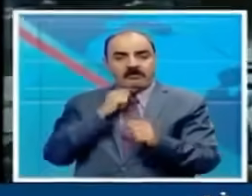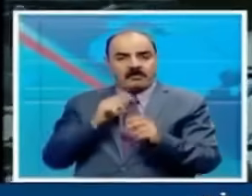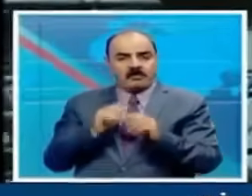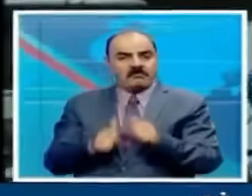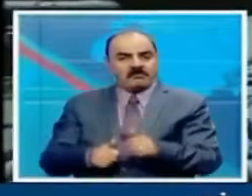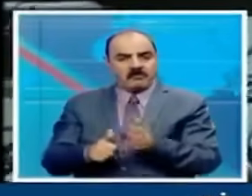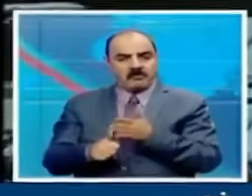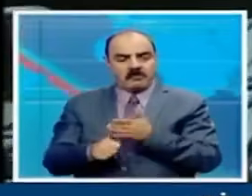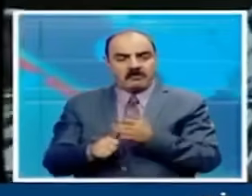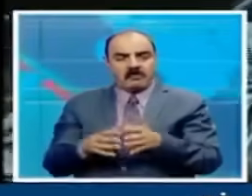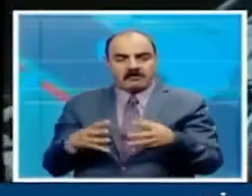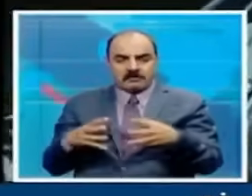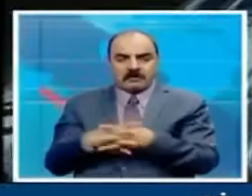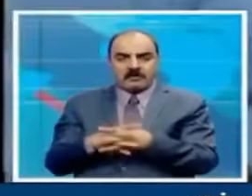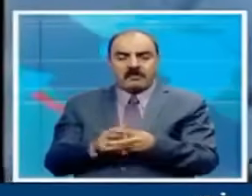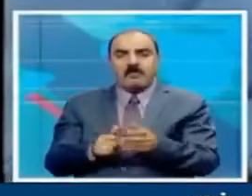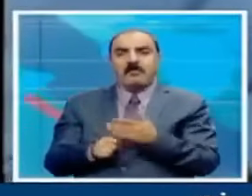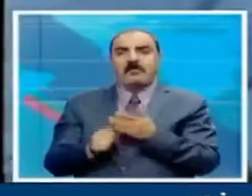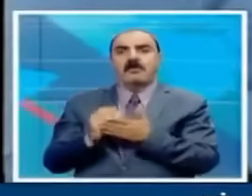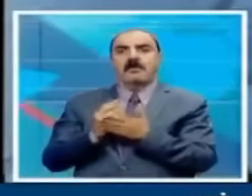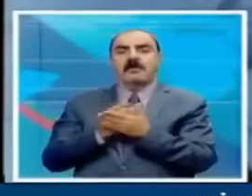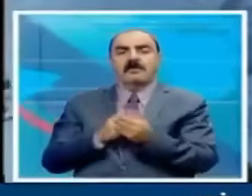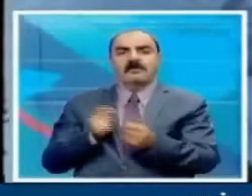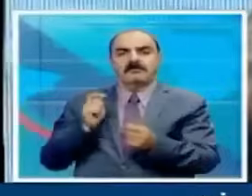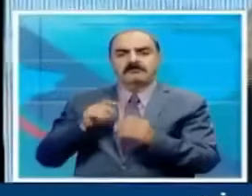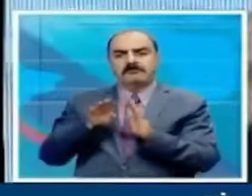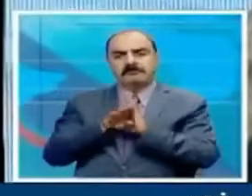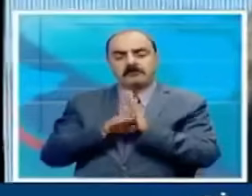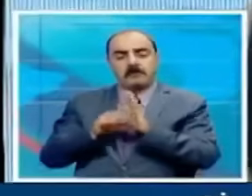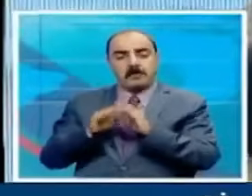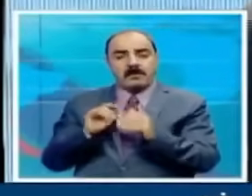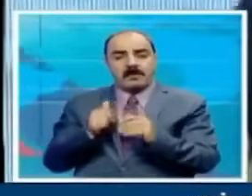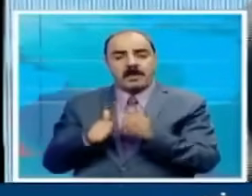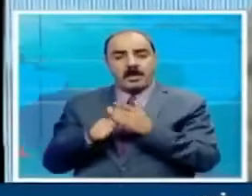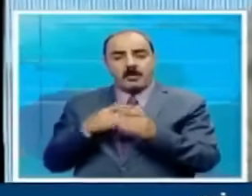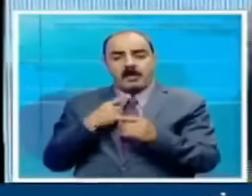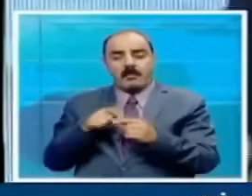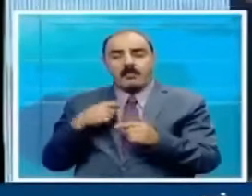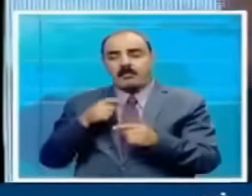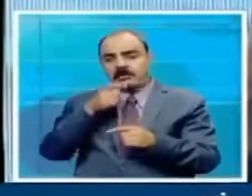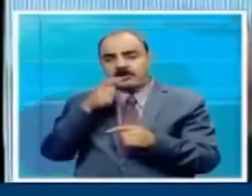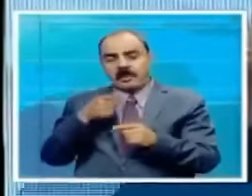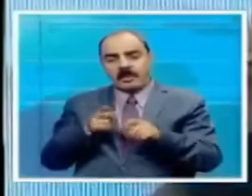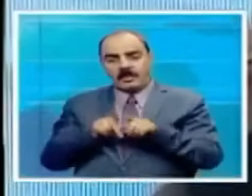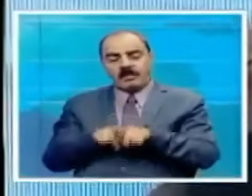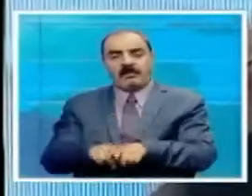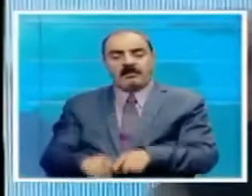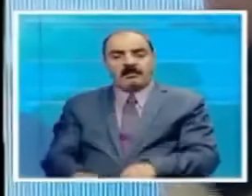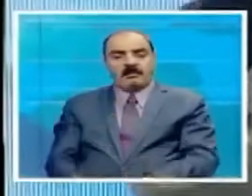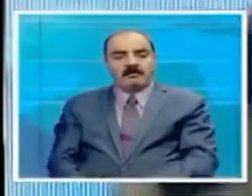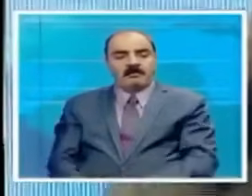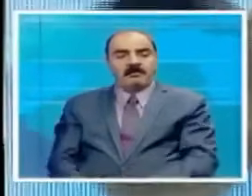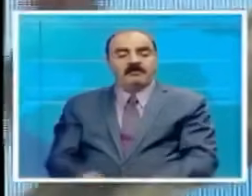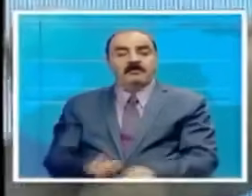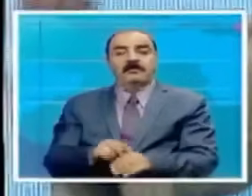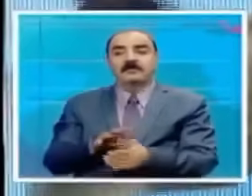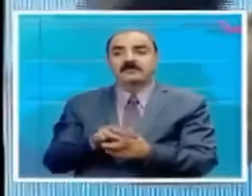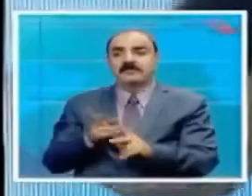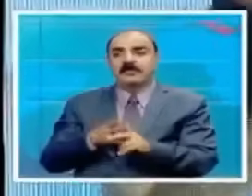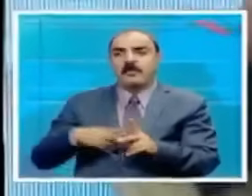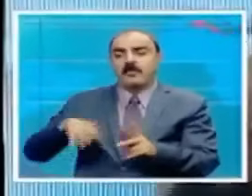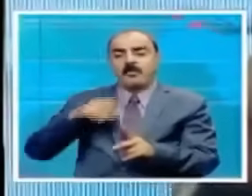قضية مهمة كانت على أولويات أجندة الدولة المصرية وبخاصة وزارة البيئة، ومن خلال سعي